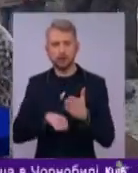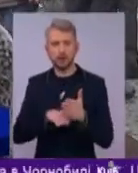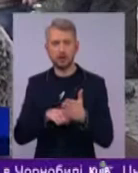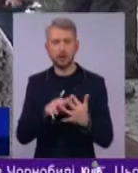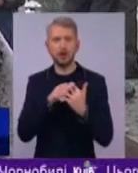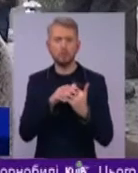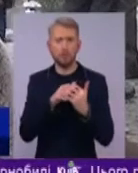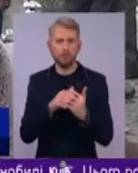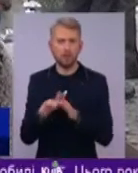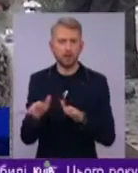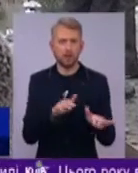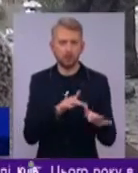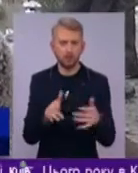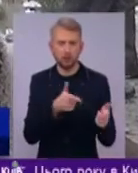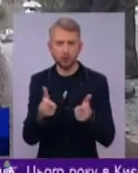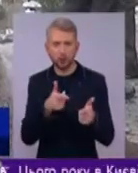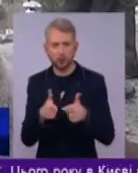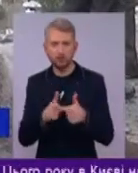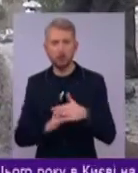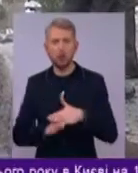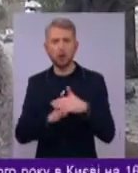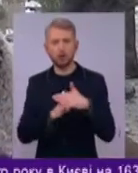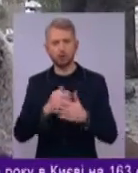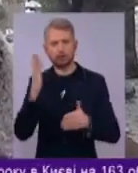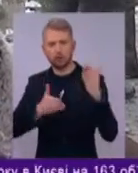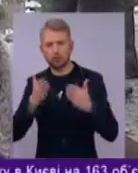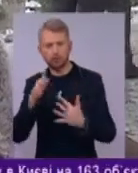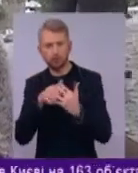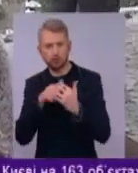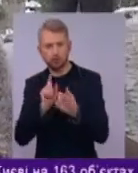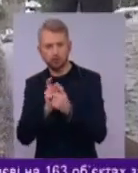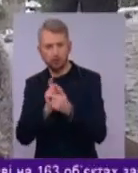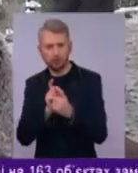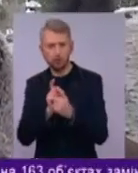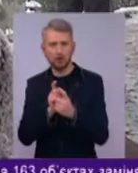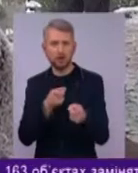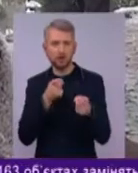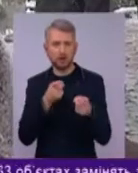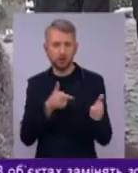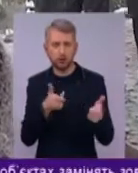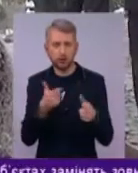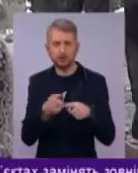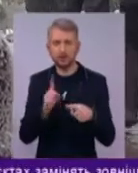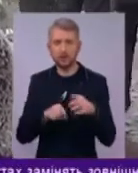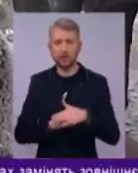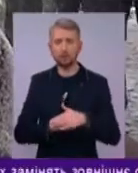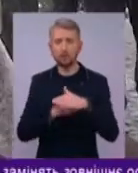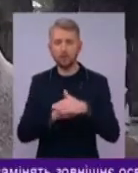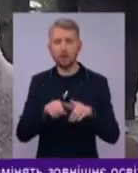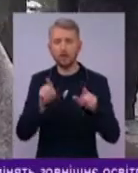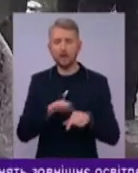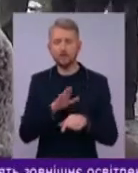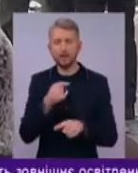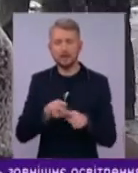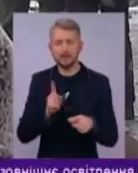бойової тактичної підготовки, основ рукопашного бою, вогневої. Тобто і це основа, навіть не